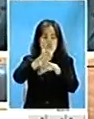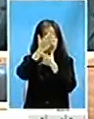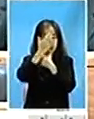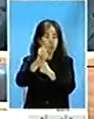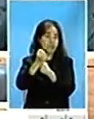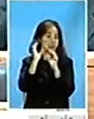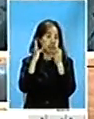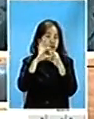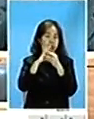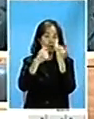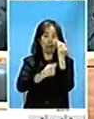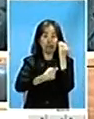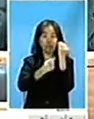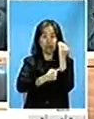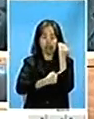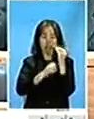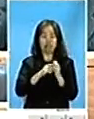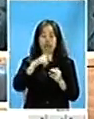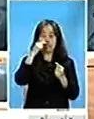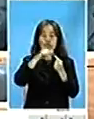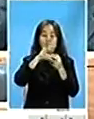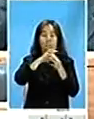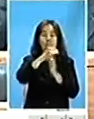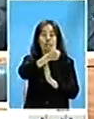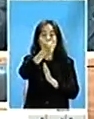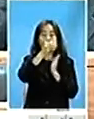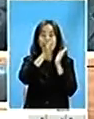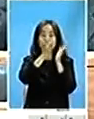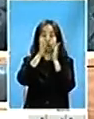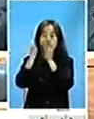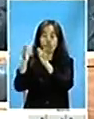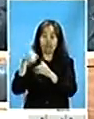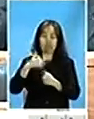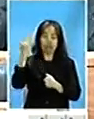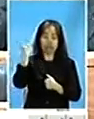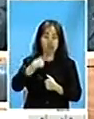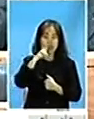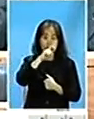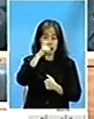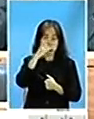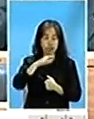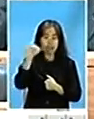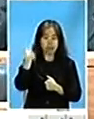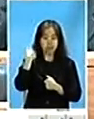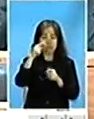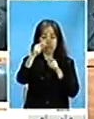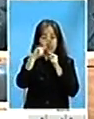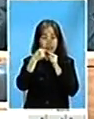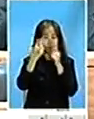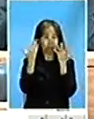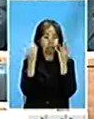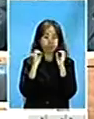ของยางเลยครับเห็นไปพูดเรื่องคนอื่นตลอดนะครับวันก่อนผมตั้งกระทู้ถามแล้วก็ยังไม่มีอะไร